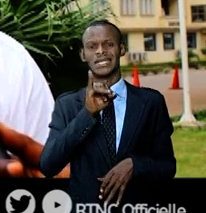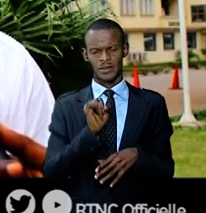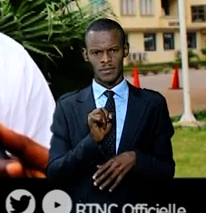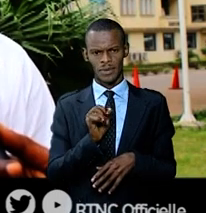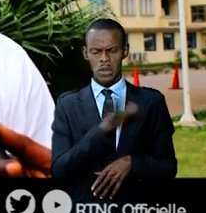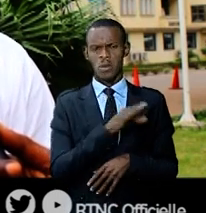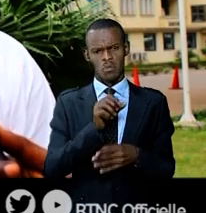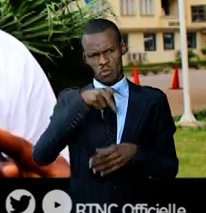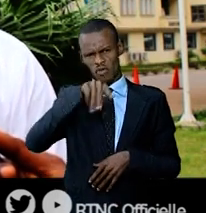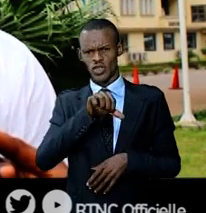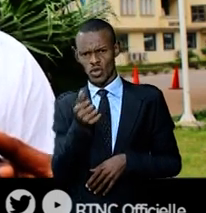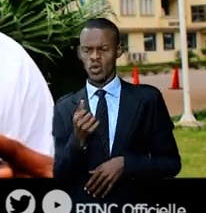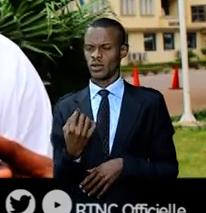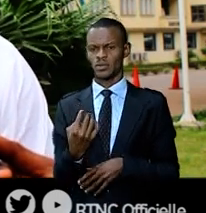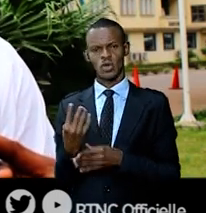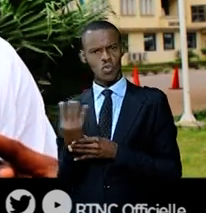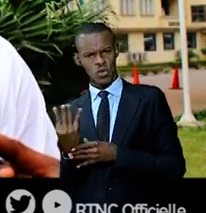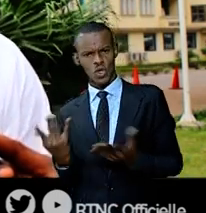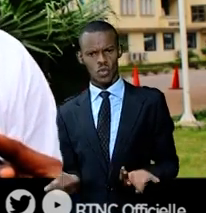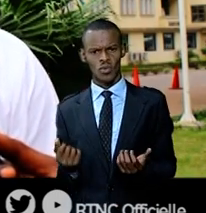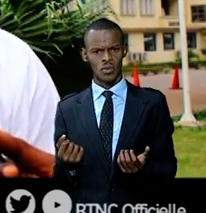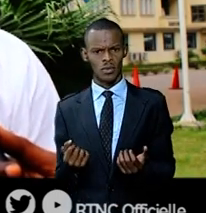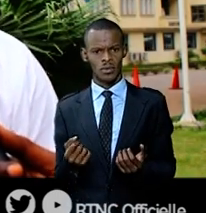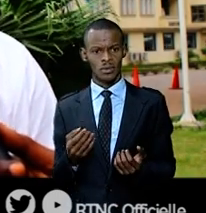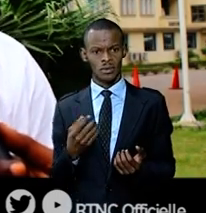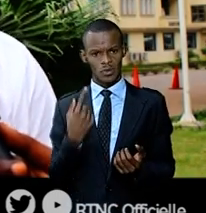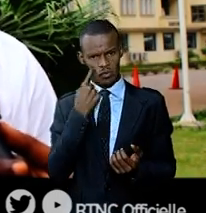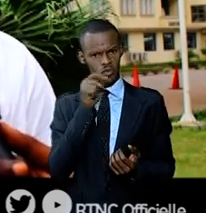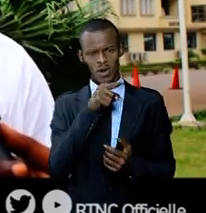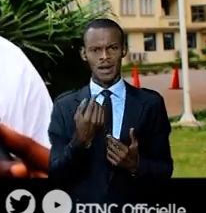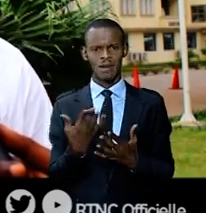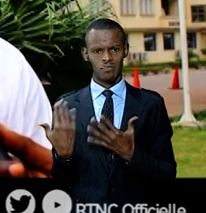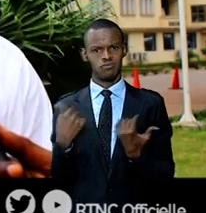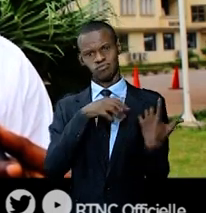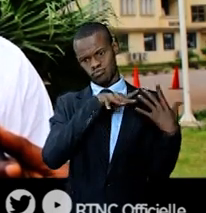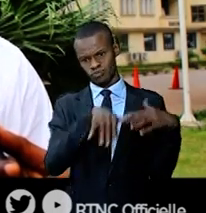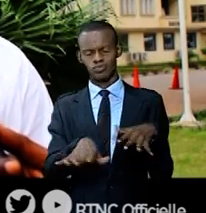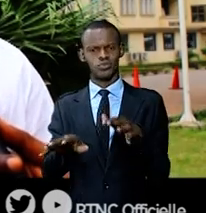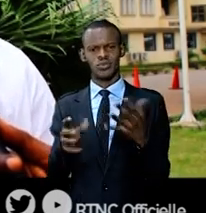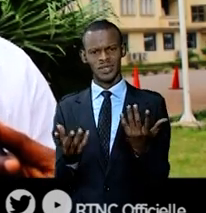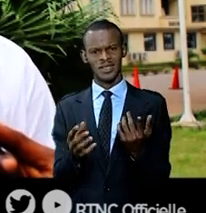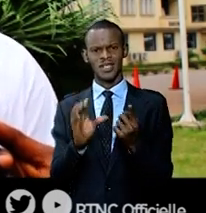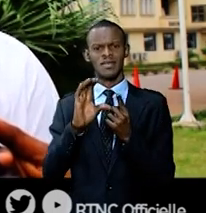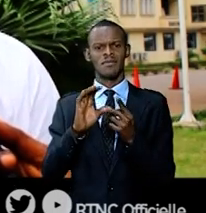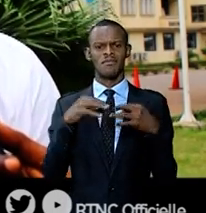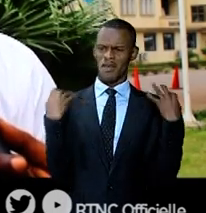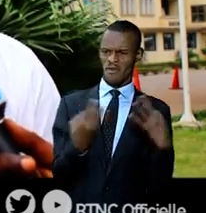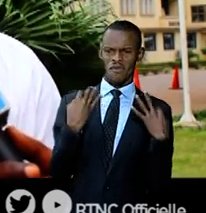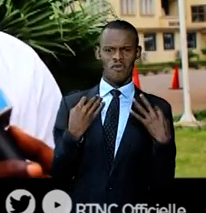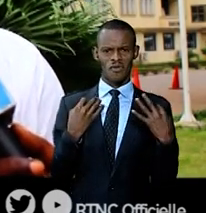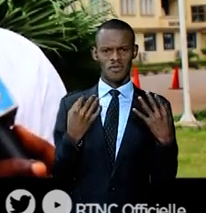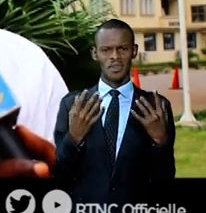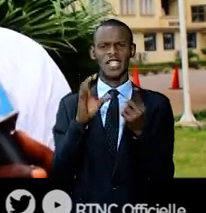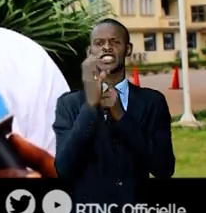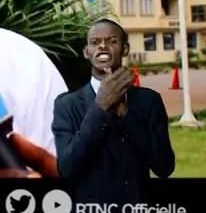Kwilu qui essayent de voir avec aujourd'hui les chutes de Kakobola ou le festival de Gungu. Donc il y a d'autres opportunités